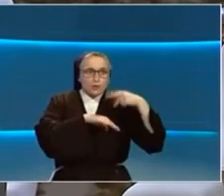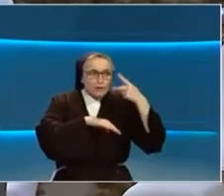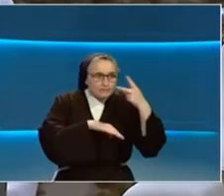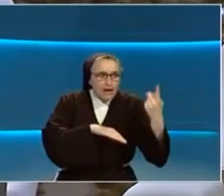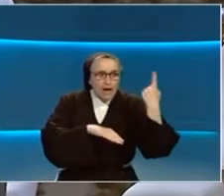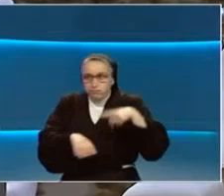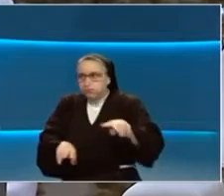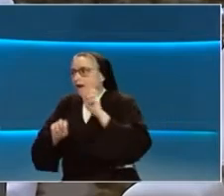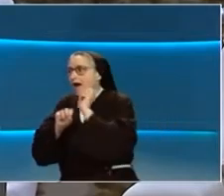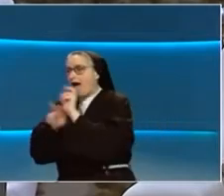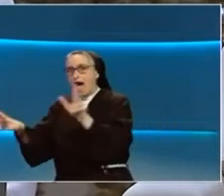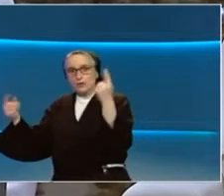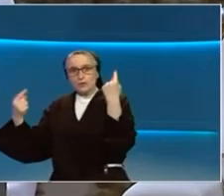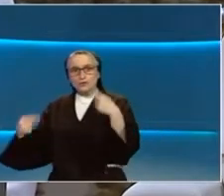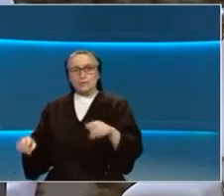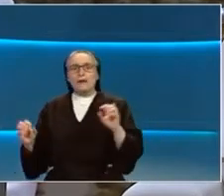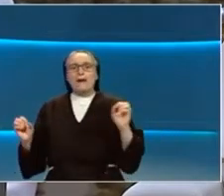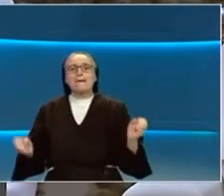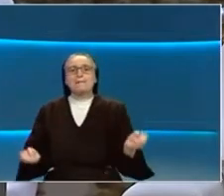파스콰는